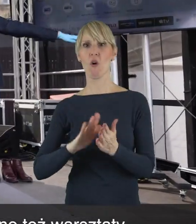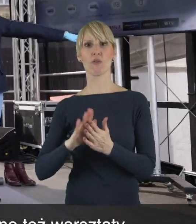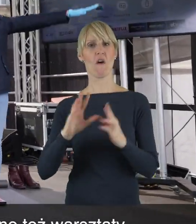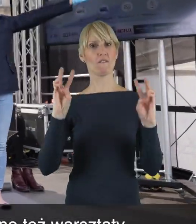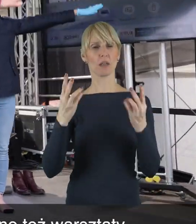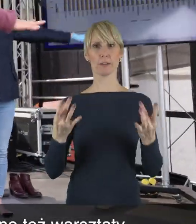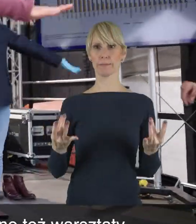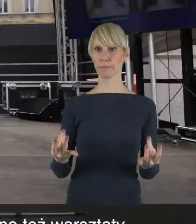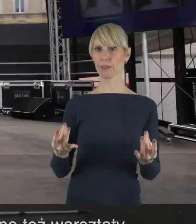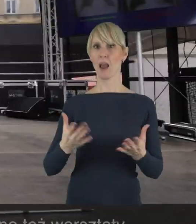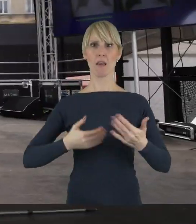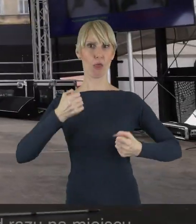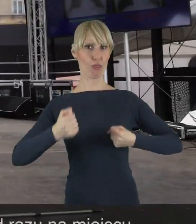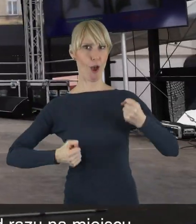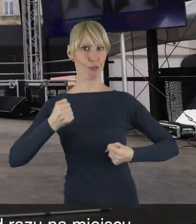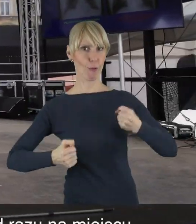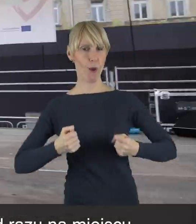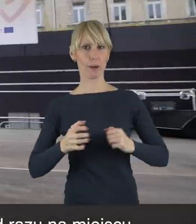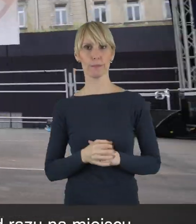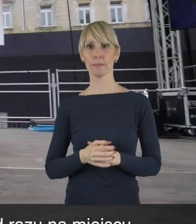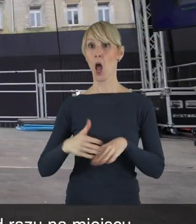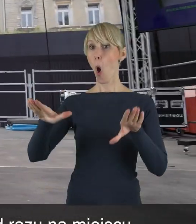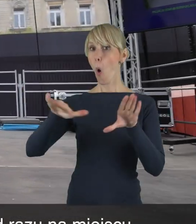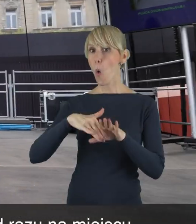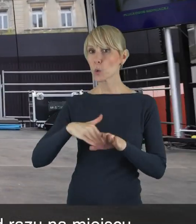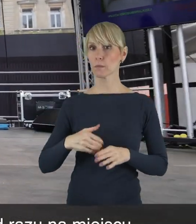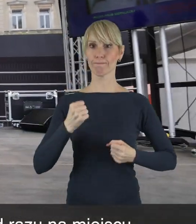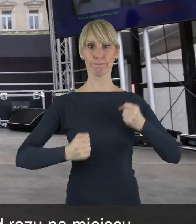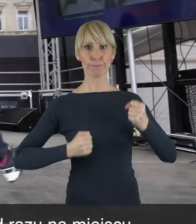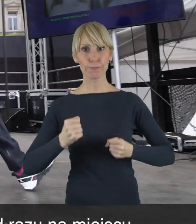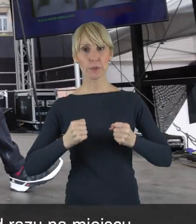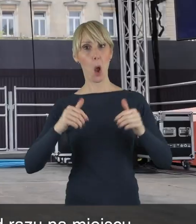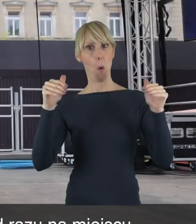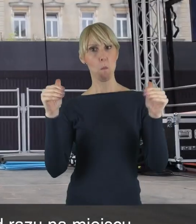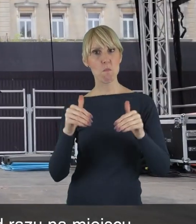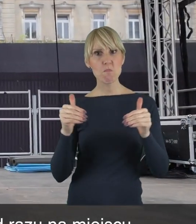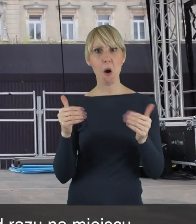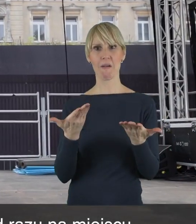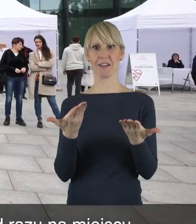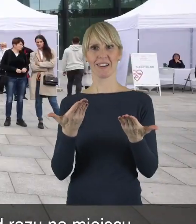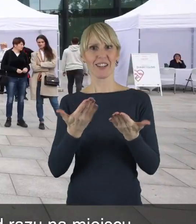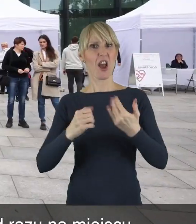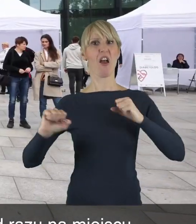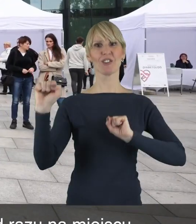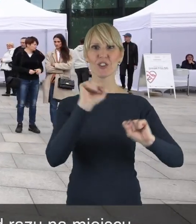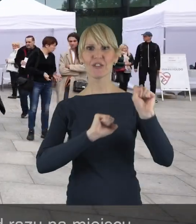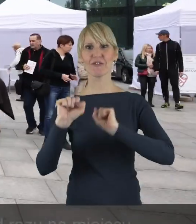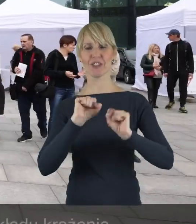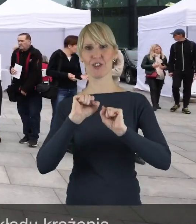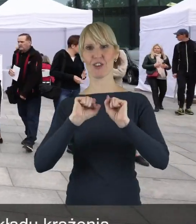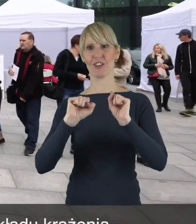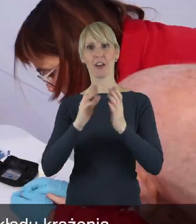prawidłowej techniki Nordic Walking. Uczestnicy warsztatów chodzenia z kijami mogli od razu na miejscu przećwiczyć zdobytą